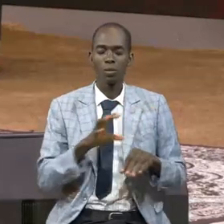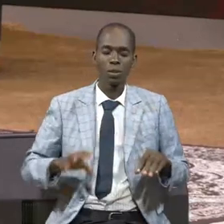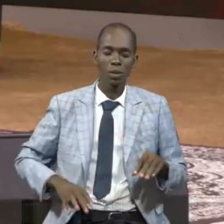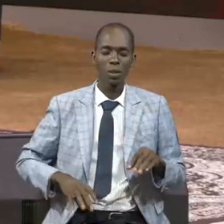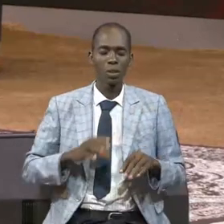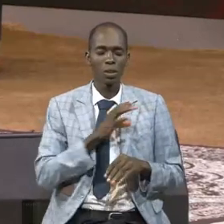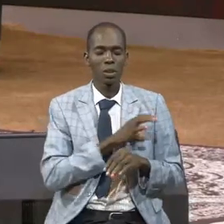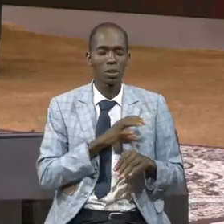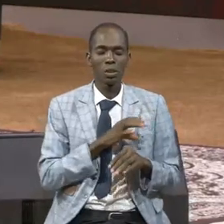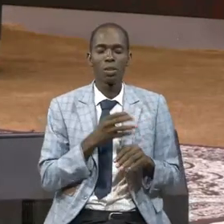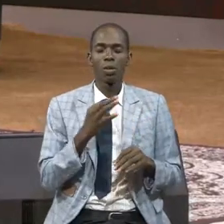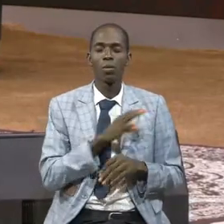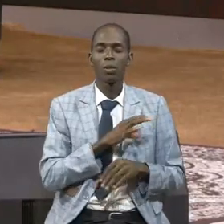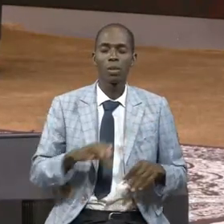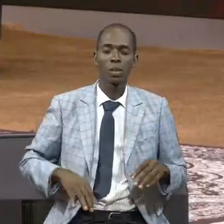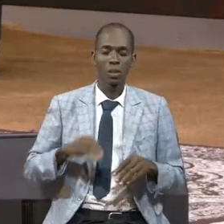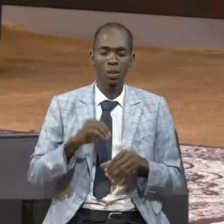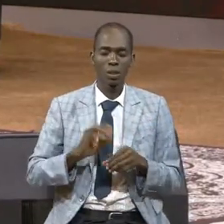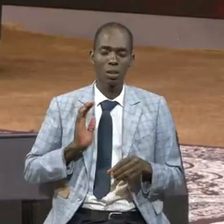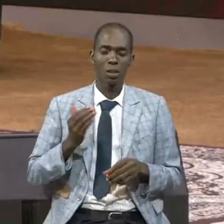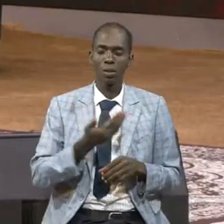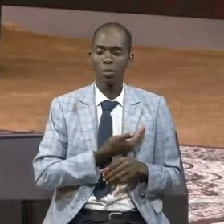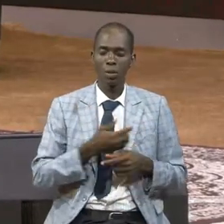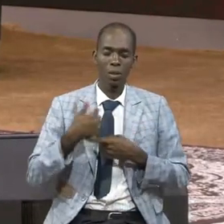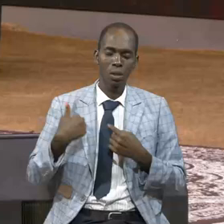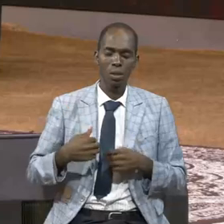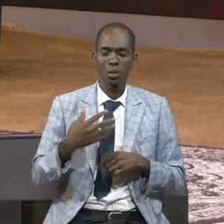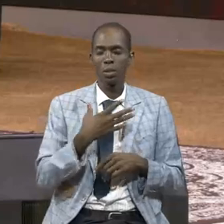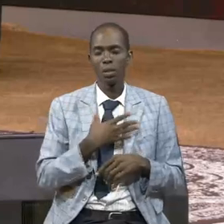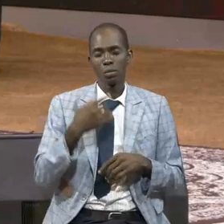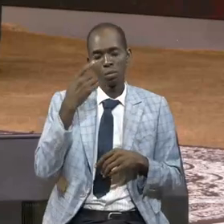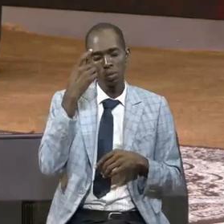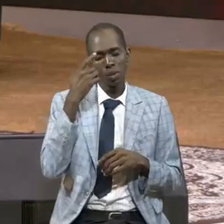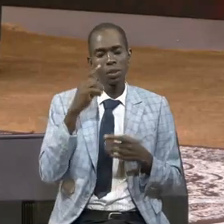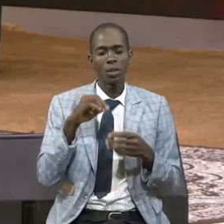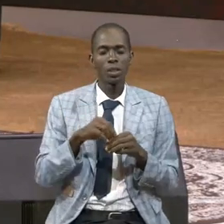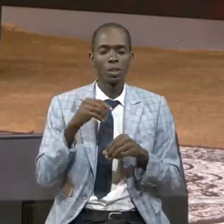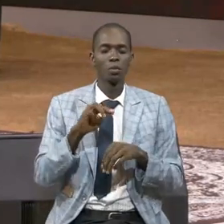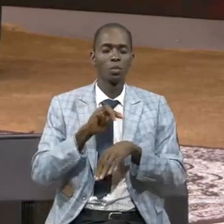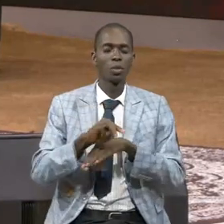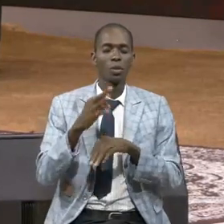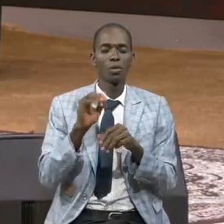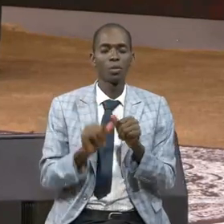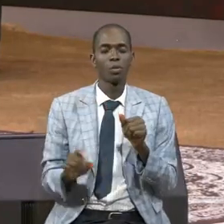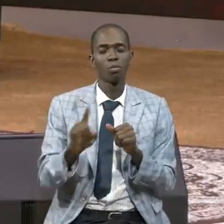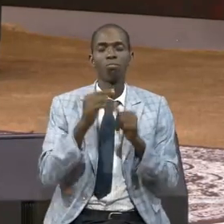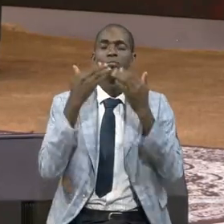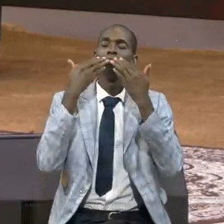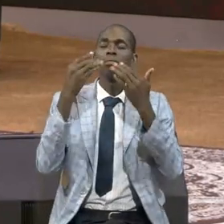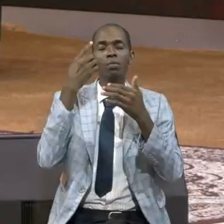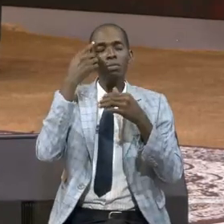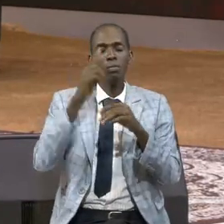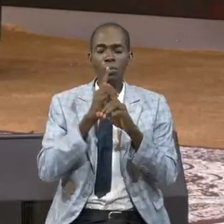Christ à toute vie, à tout cœur, à tout ministère. Merci de nous avoir